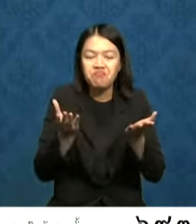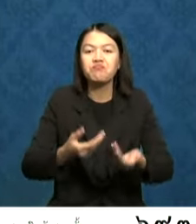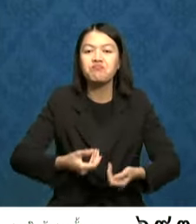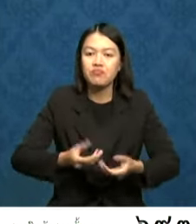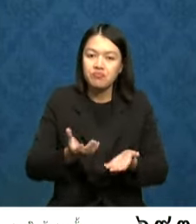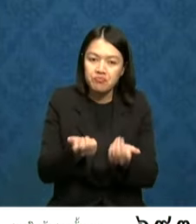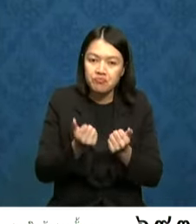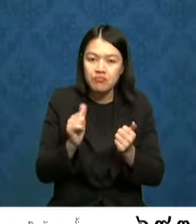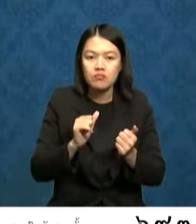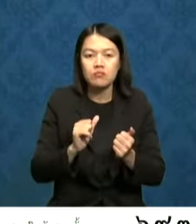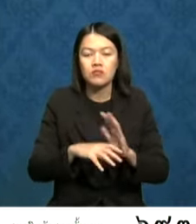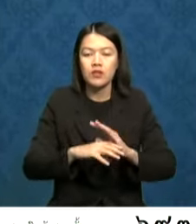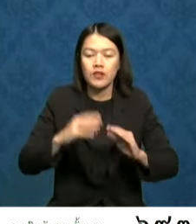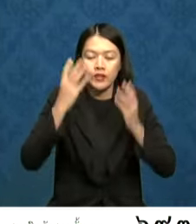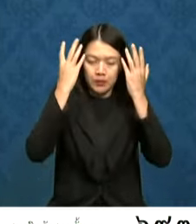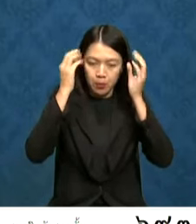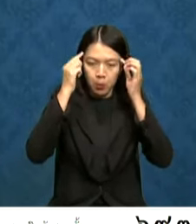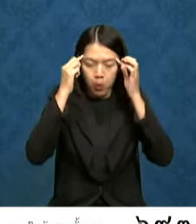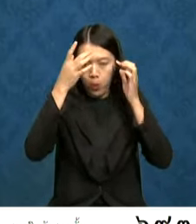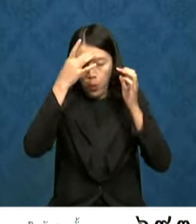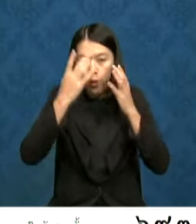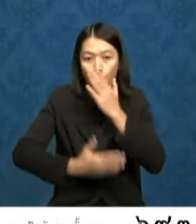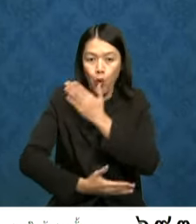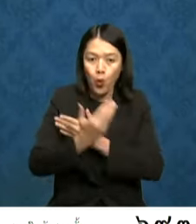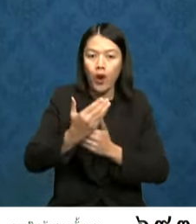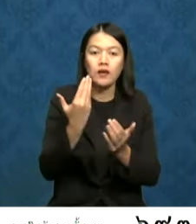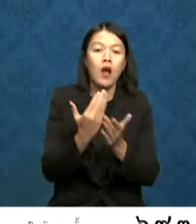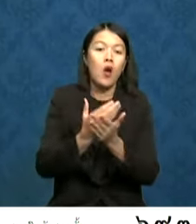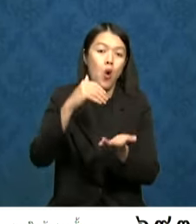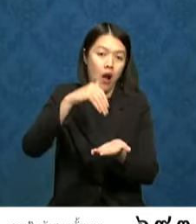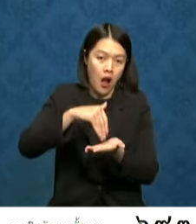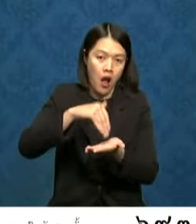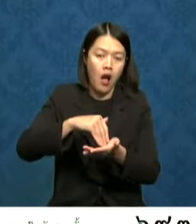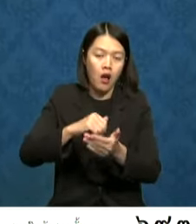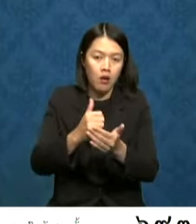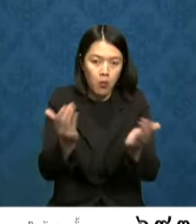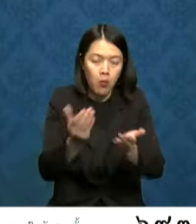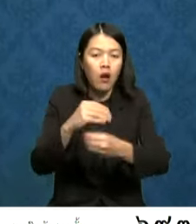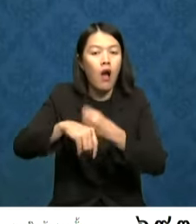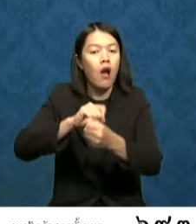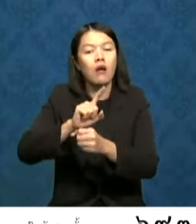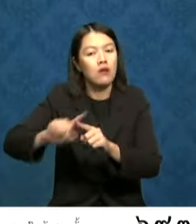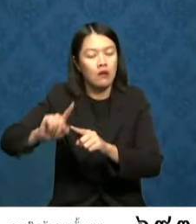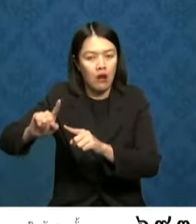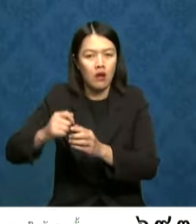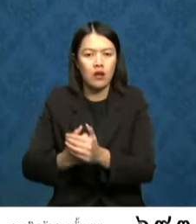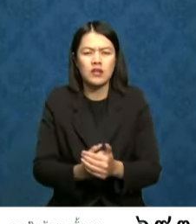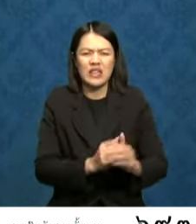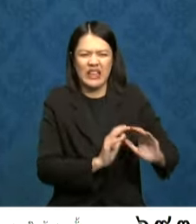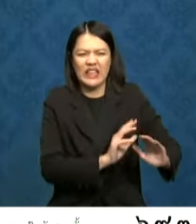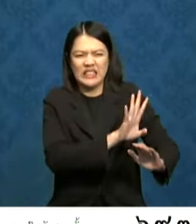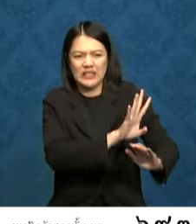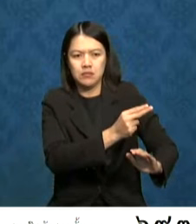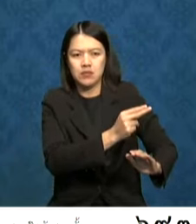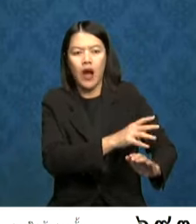เวลาเสียสมาธิเสียโอกาสที่จะใช้งบกลางไปกระตุ้นเศรษฐกิจในด้านอื่นๆเพราะว่าตอนแรกกั๊กไว้ 40,000บนะ